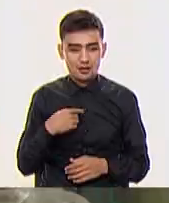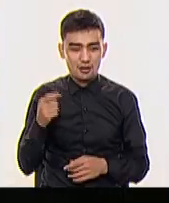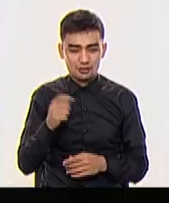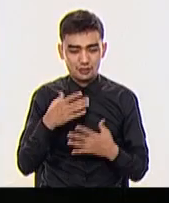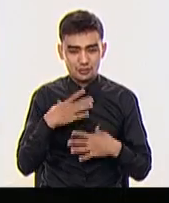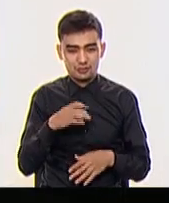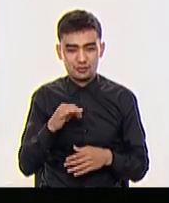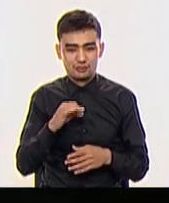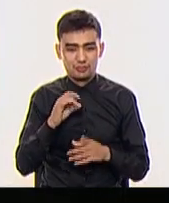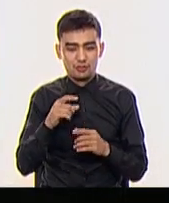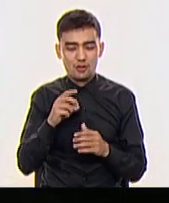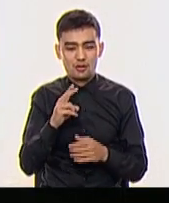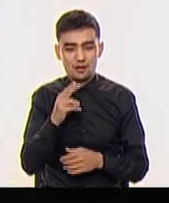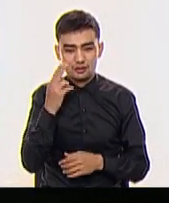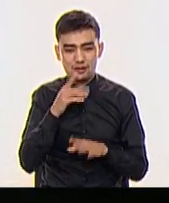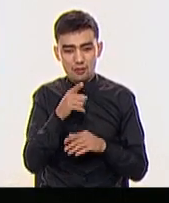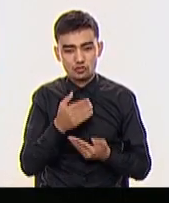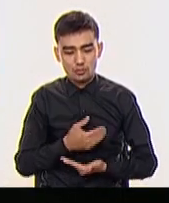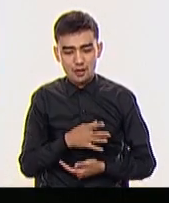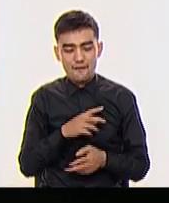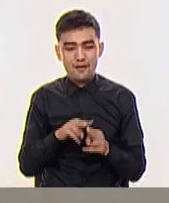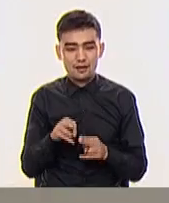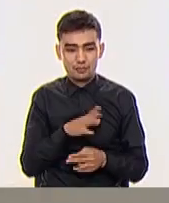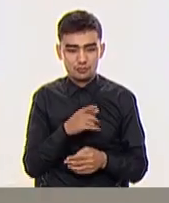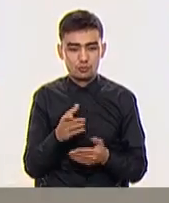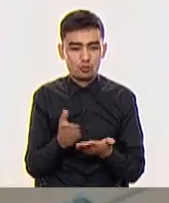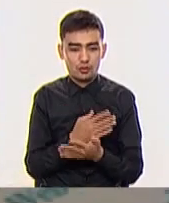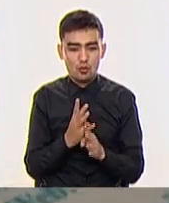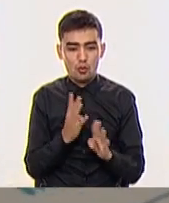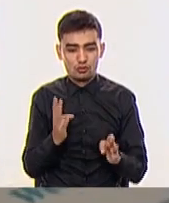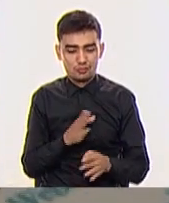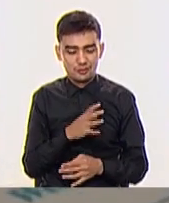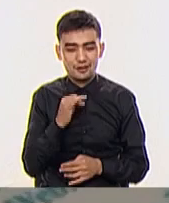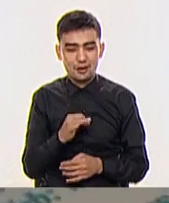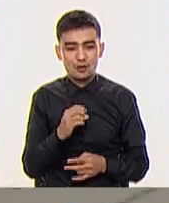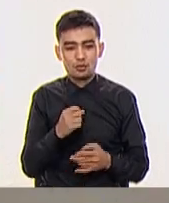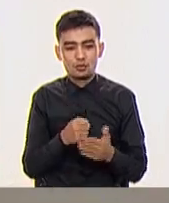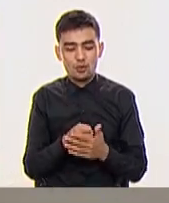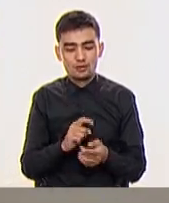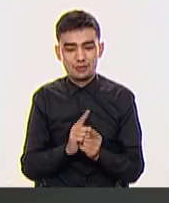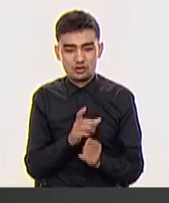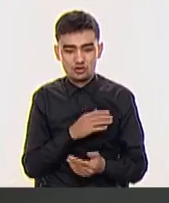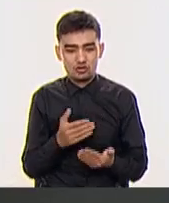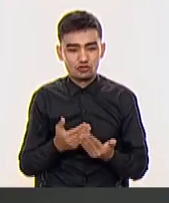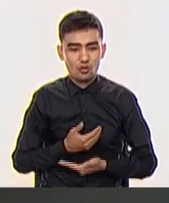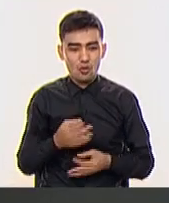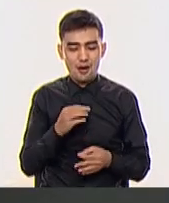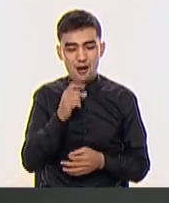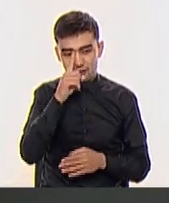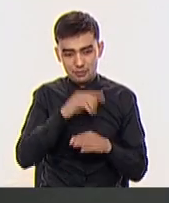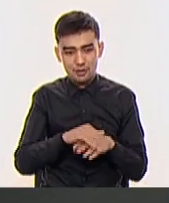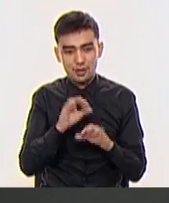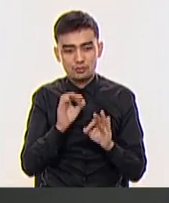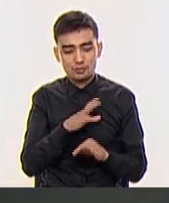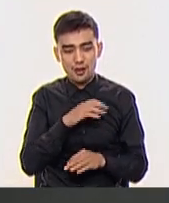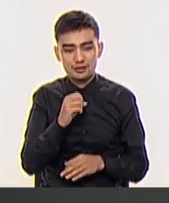столице в хостеле. Все это в совокупности повлияло на то, что его исключили из очереди, но до изменения жилищных условий. В Акимате же сообщили,